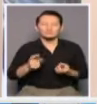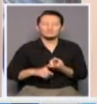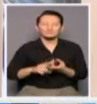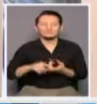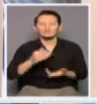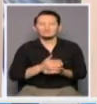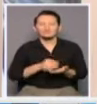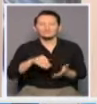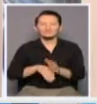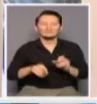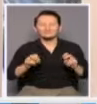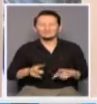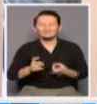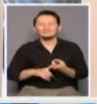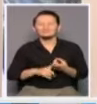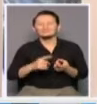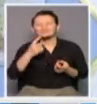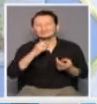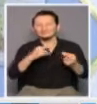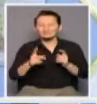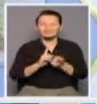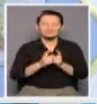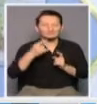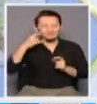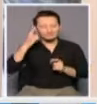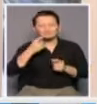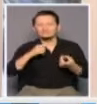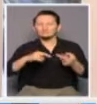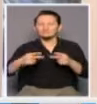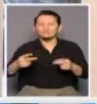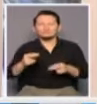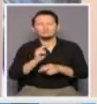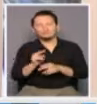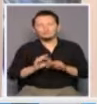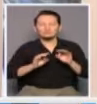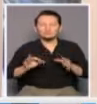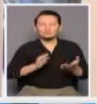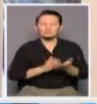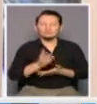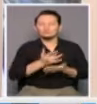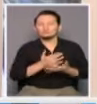названия цветов на английском языке, переводили слова на казахский, объясняла уроки на примере